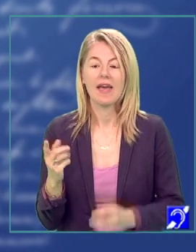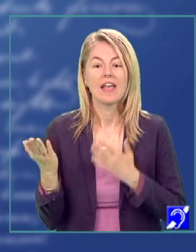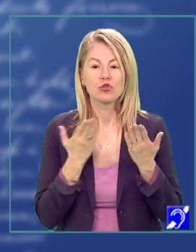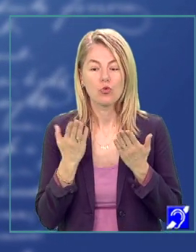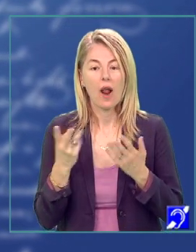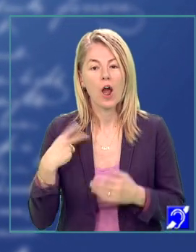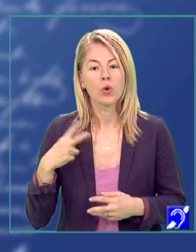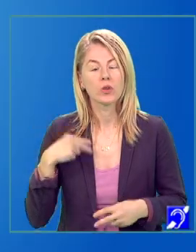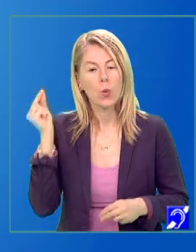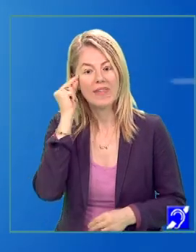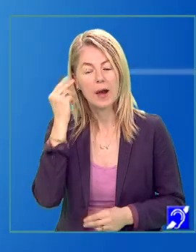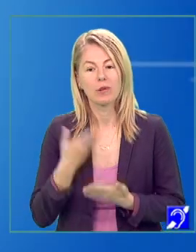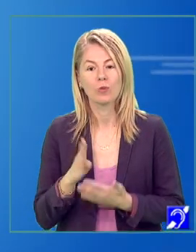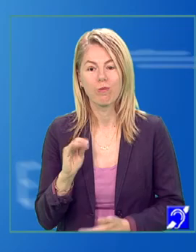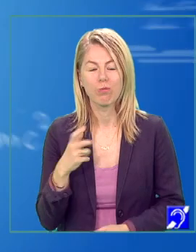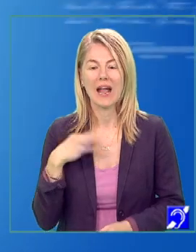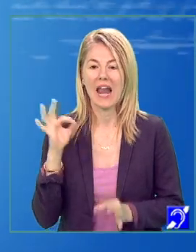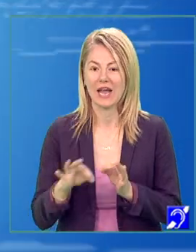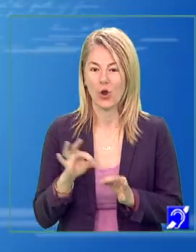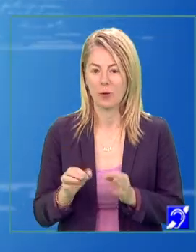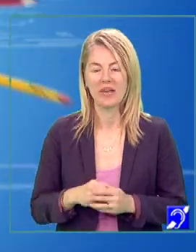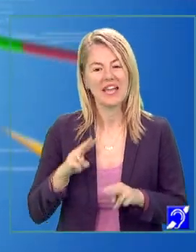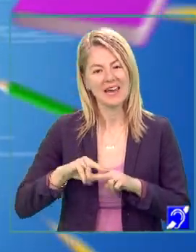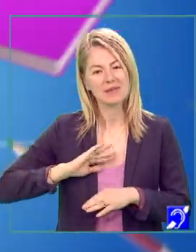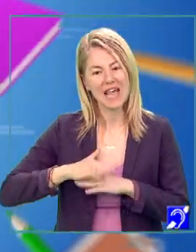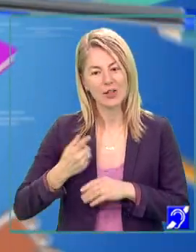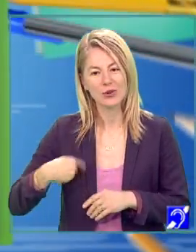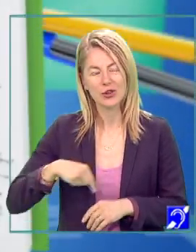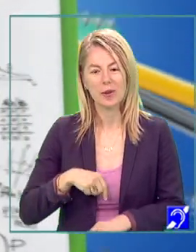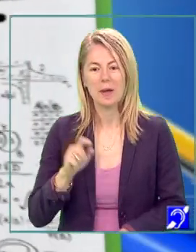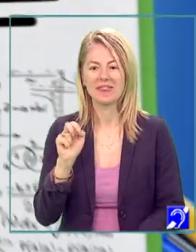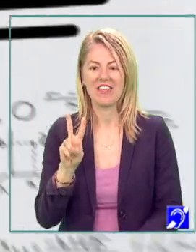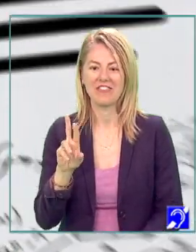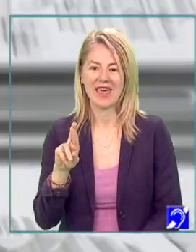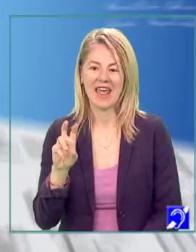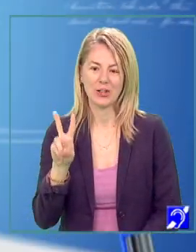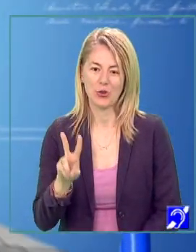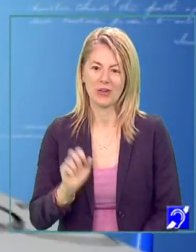continuă cu un antrenament pentru BAC, la economie. Rămâneți cu noi pe TVR2.